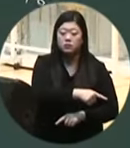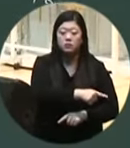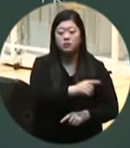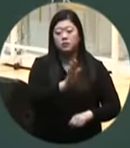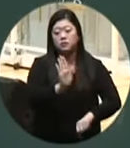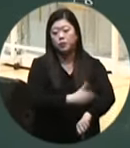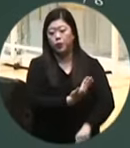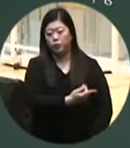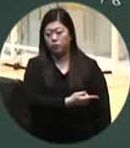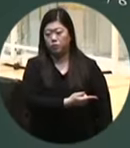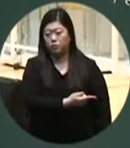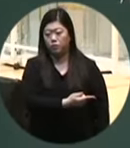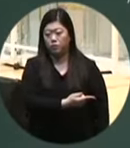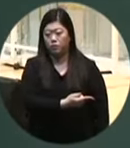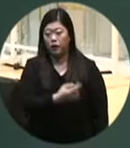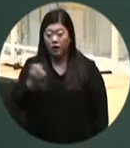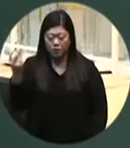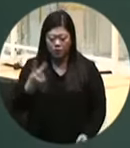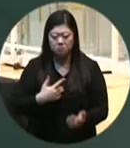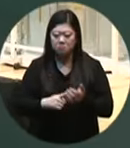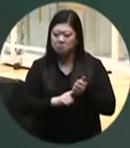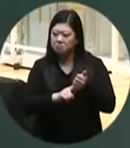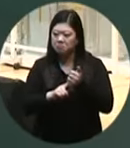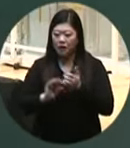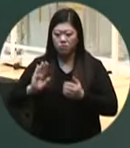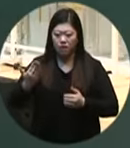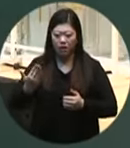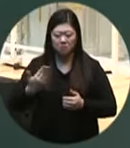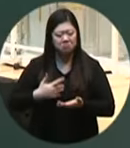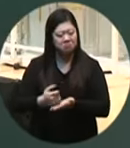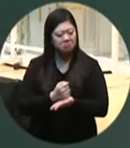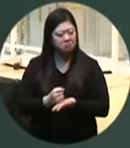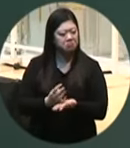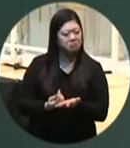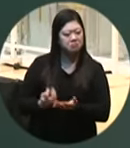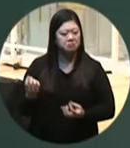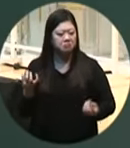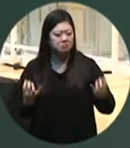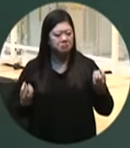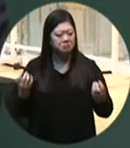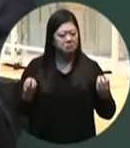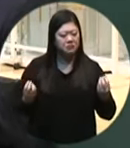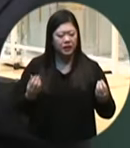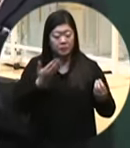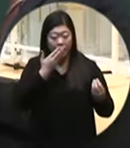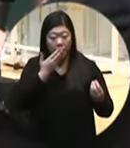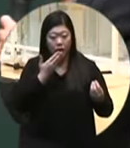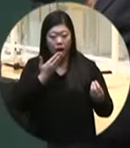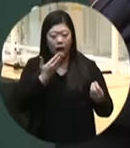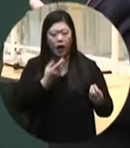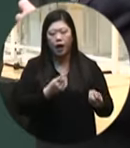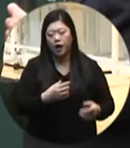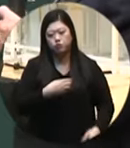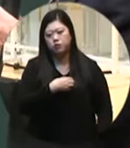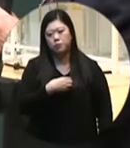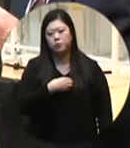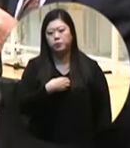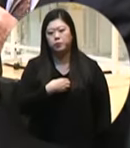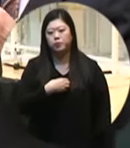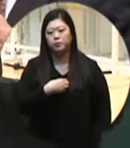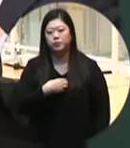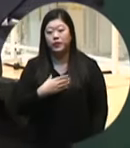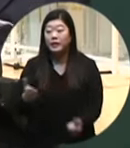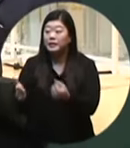되는 거요. No, if I am a sorcerer, then I can do that. 이렇게 잡히는 겁니다. And that's how they get caught up. 그래서 교회도 구원 못 받은 사람